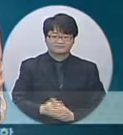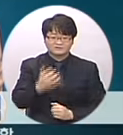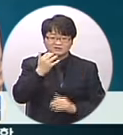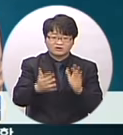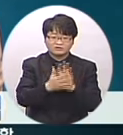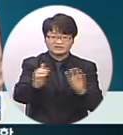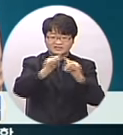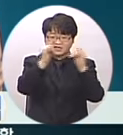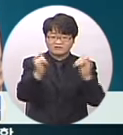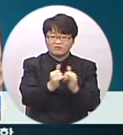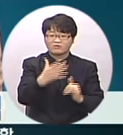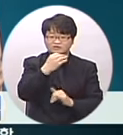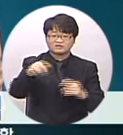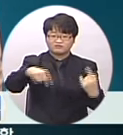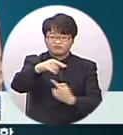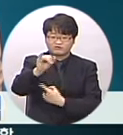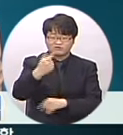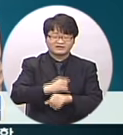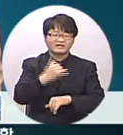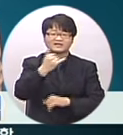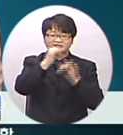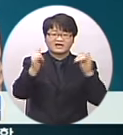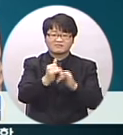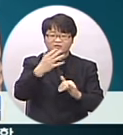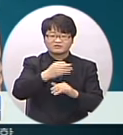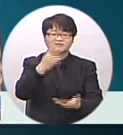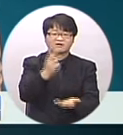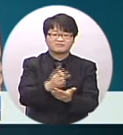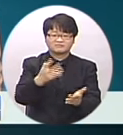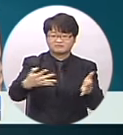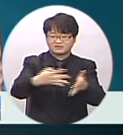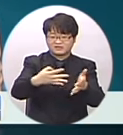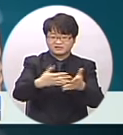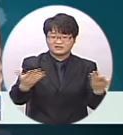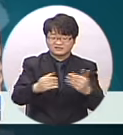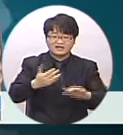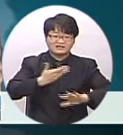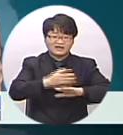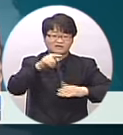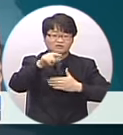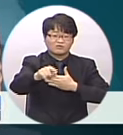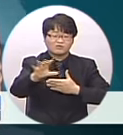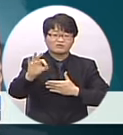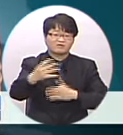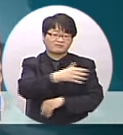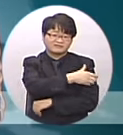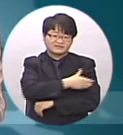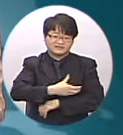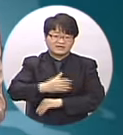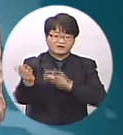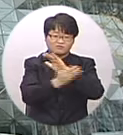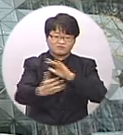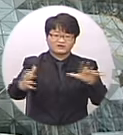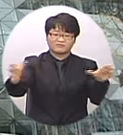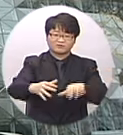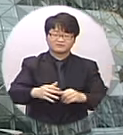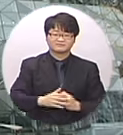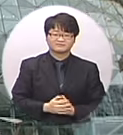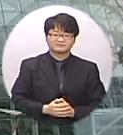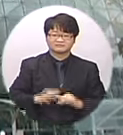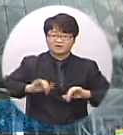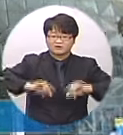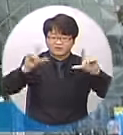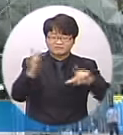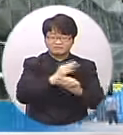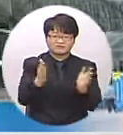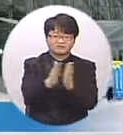서울시 사회복지위원회가 사회복지법인에서 활동할 외부 추천 이사 후보자를 공개 모집합니다.